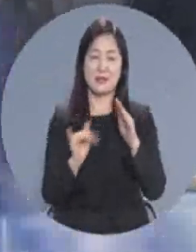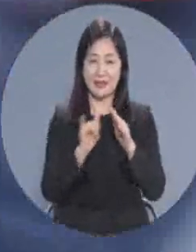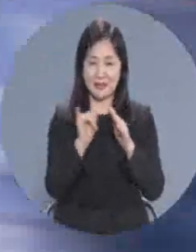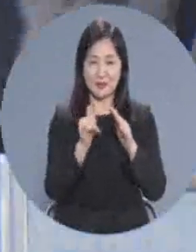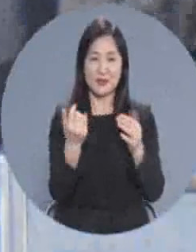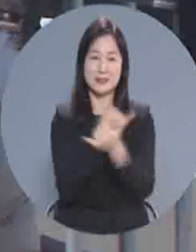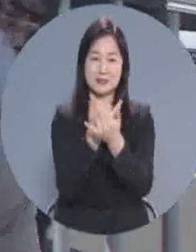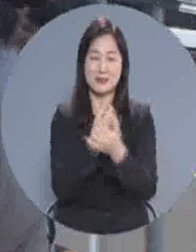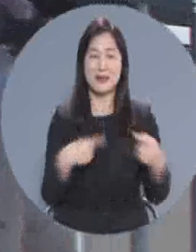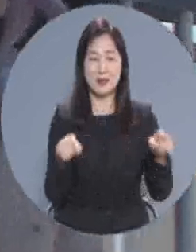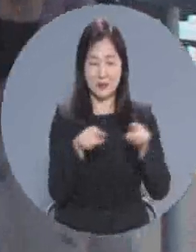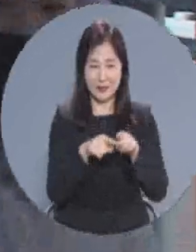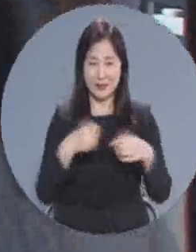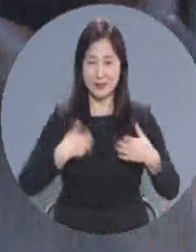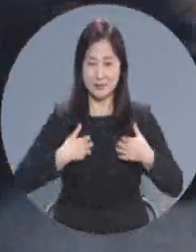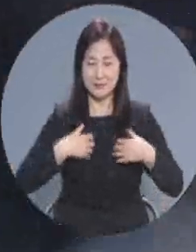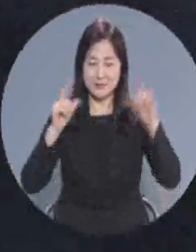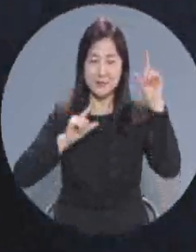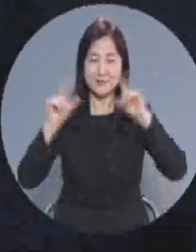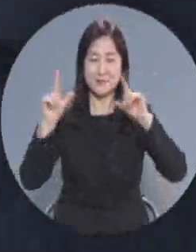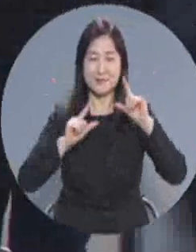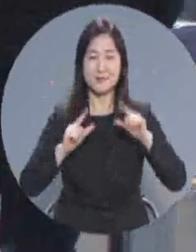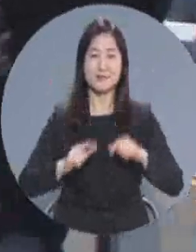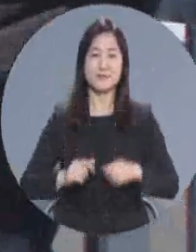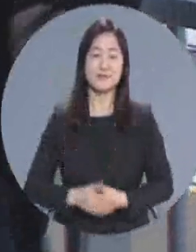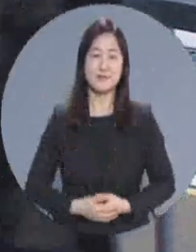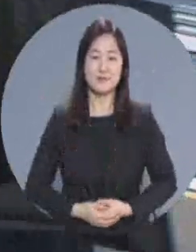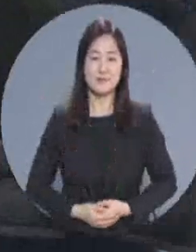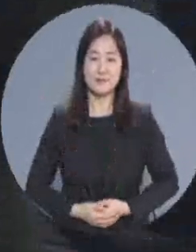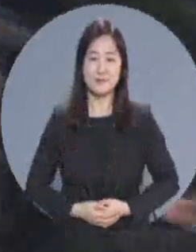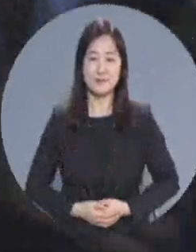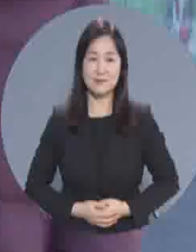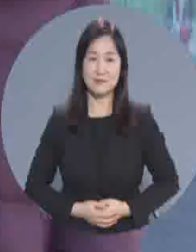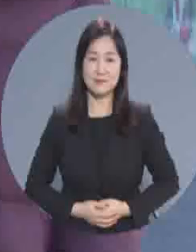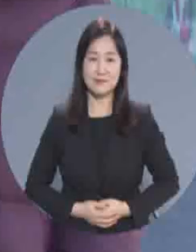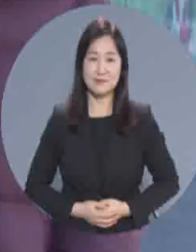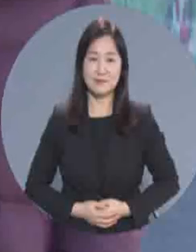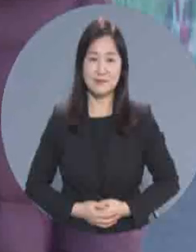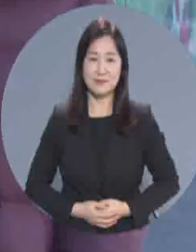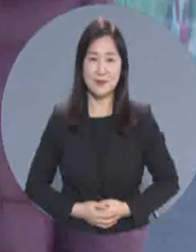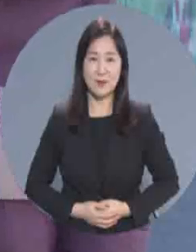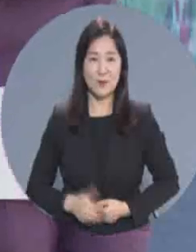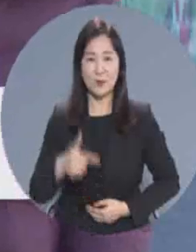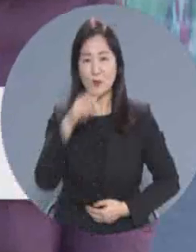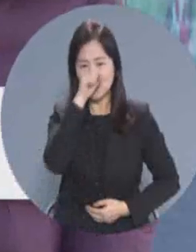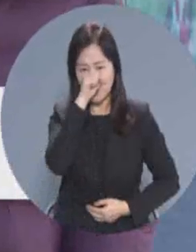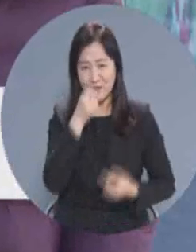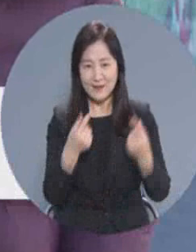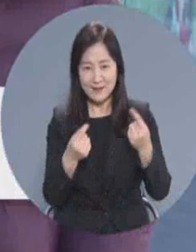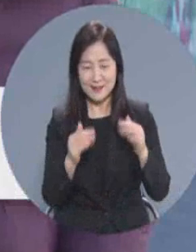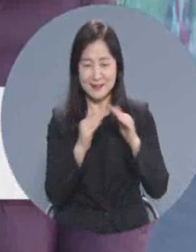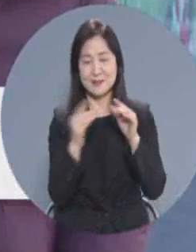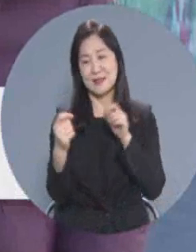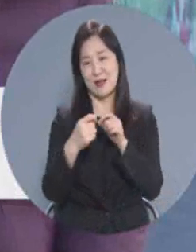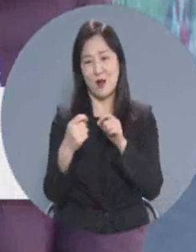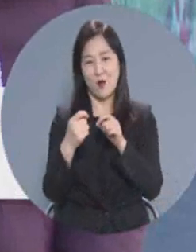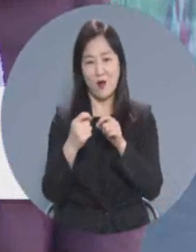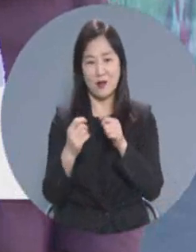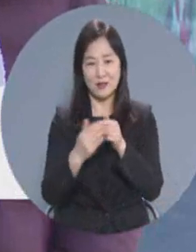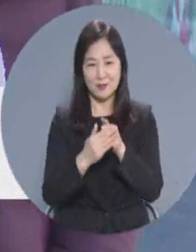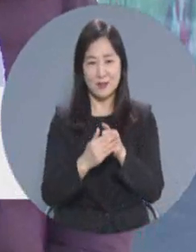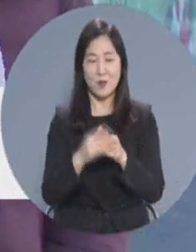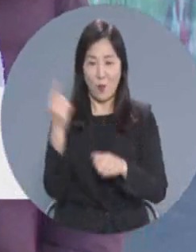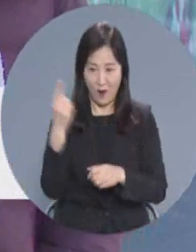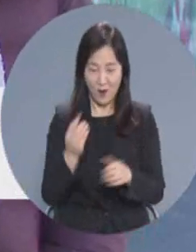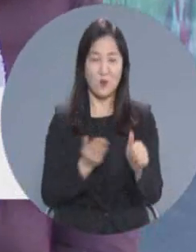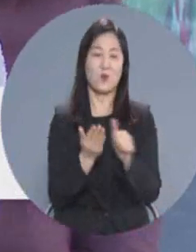친지들과 함께 휴일을 즐기려는 시민들의 발길이 이어졌습니다. 아 좋죠, 여수는. 집이 또 근처여가지고 항상